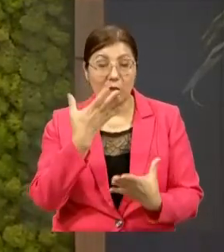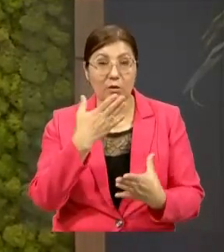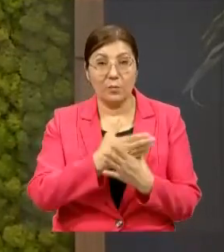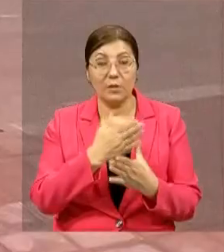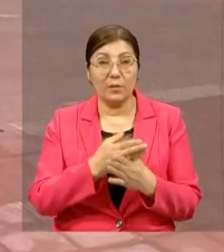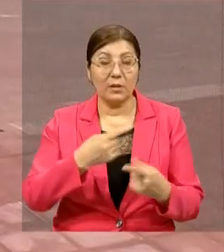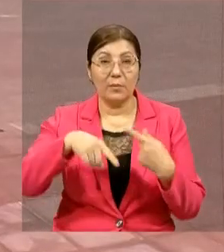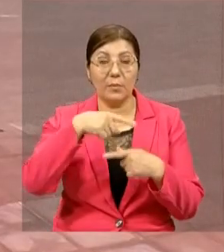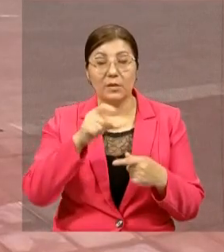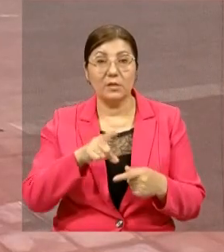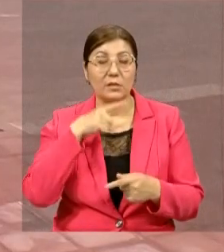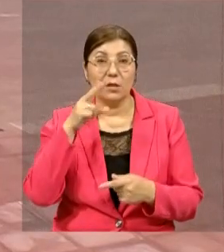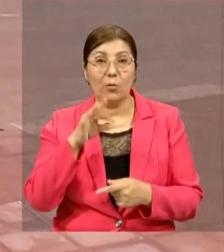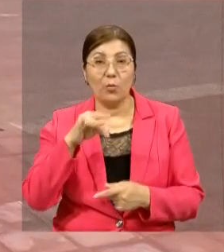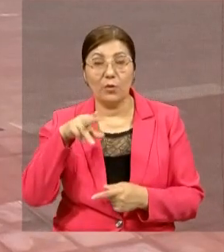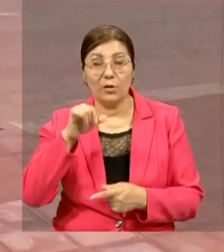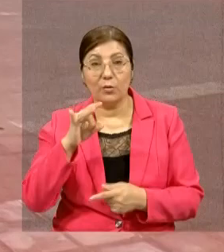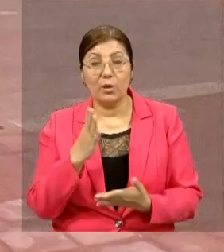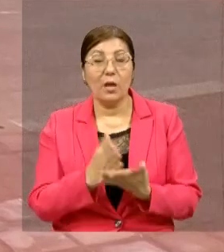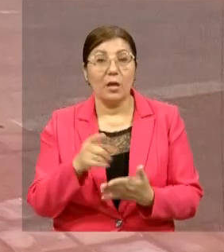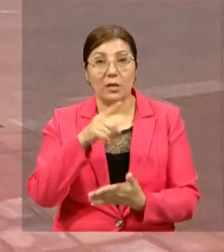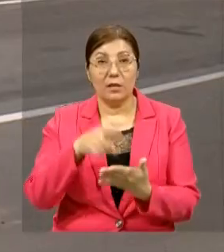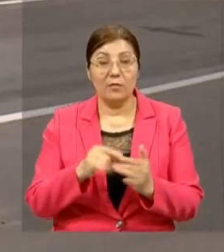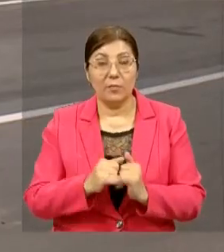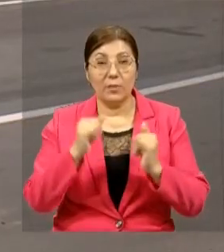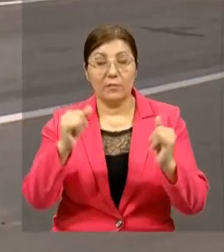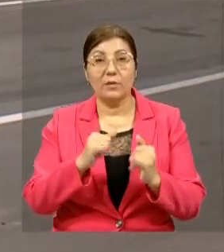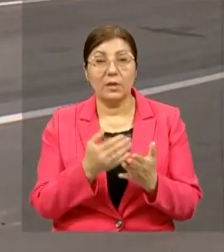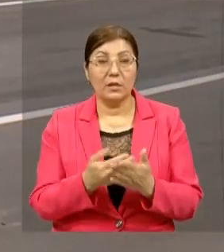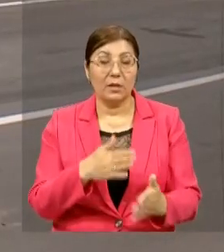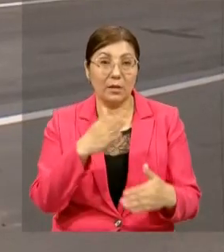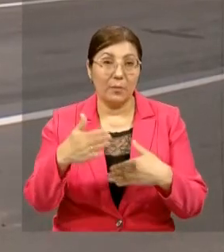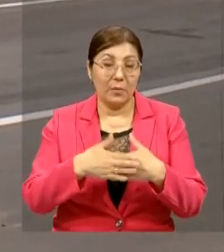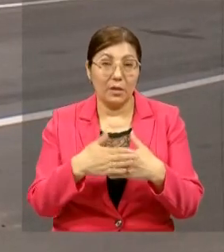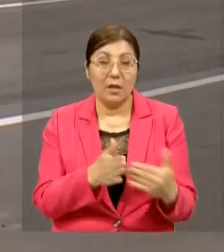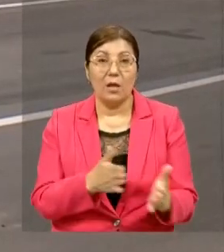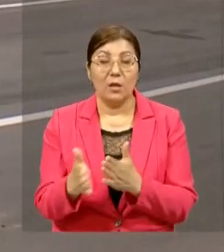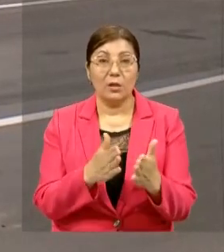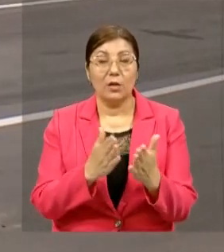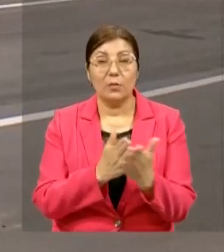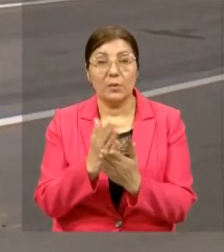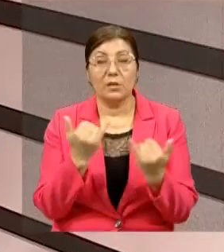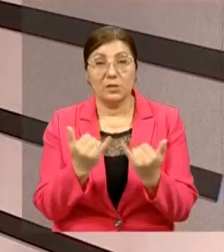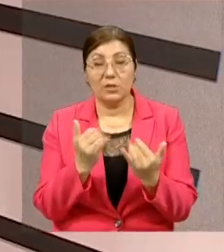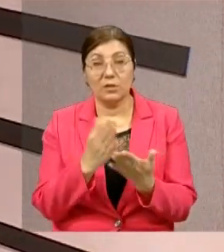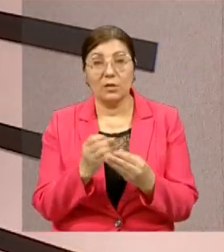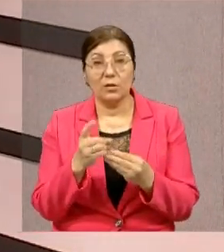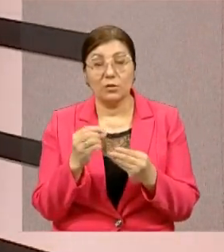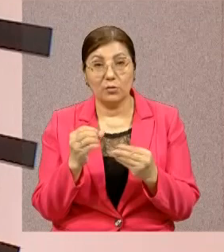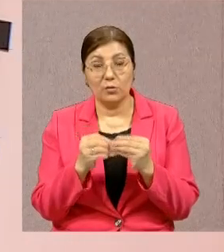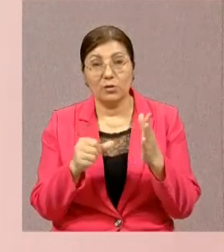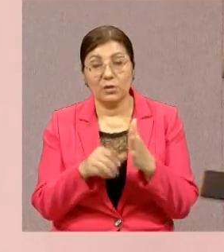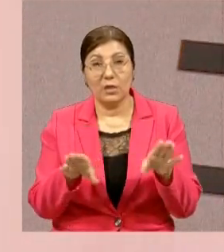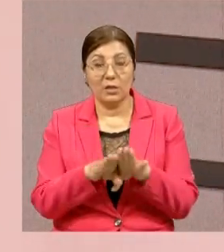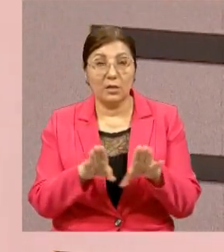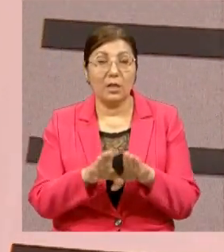зены же в регионе уделяется должное внимание вопросам развития придорожного сервиса в области действует 116 таких объектов из